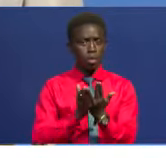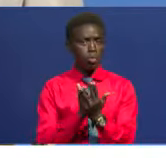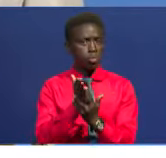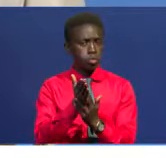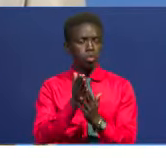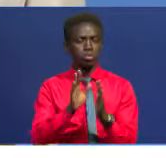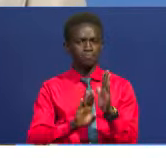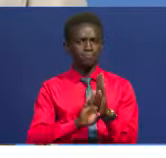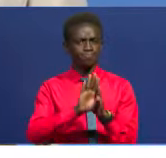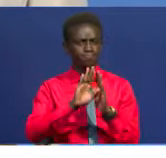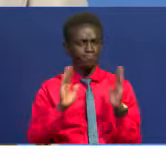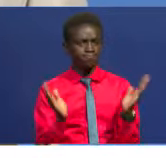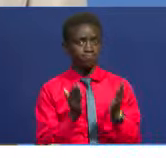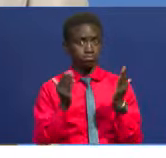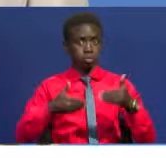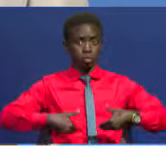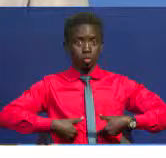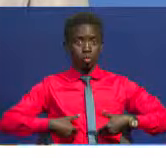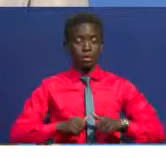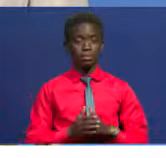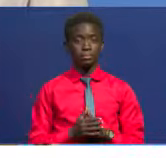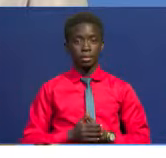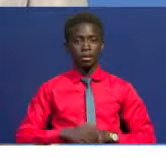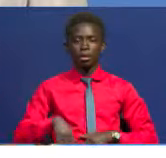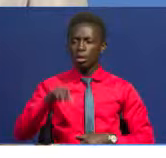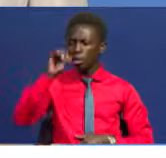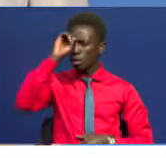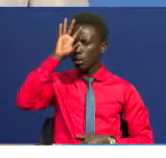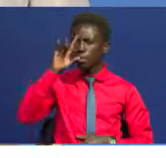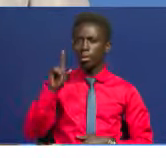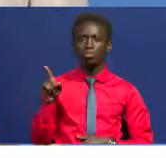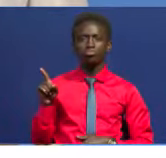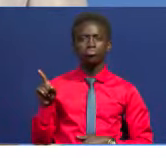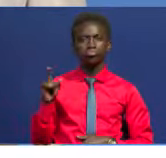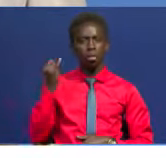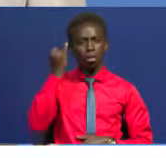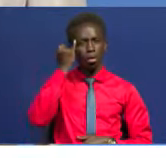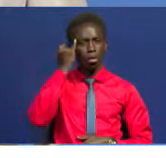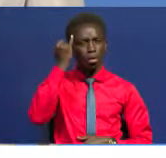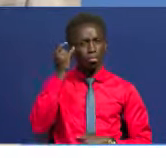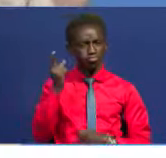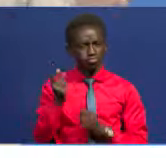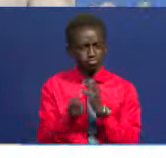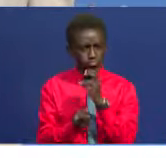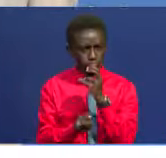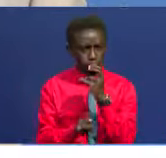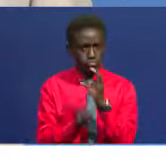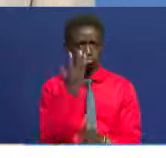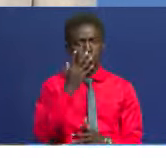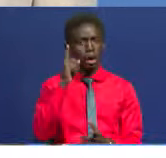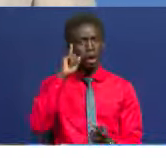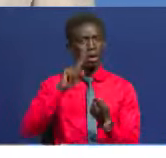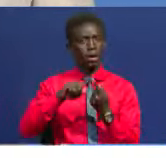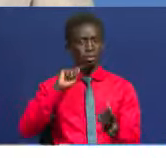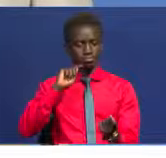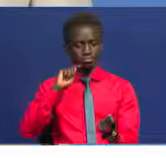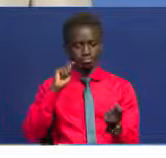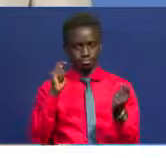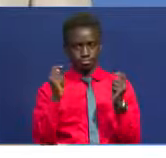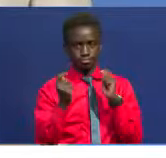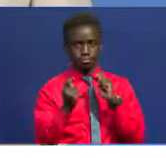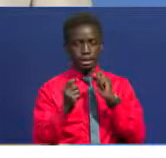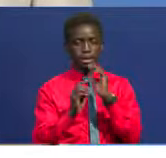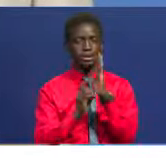vijana. Muujiza huo ni matokeo ya mpango kabambe wa mageuzi na maendeleo ya